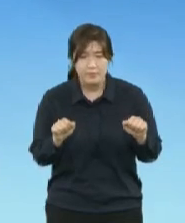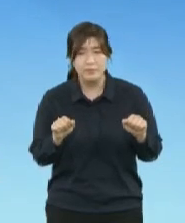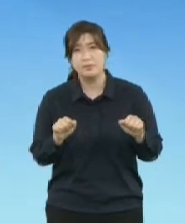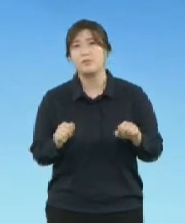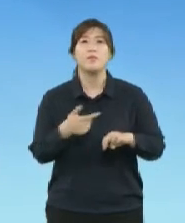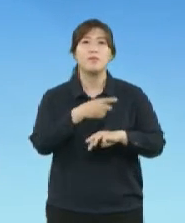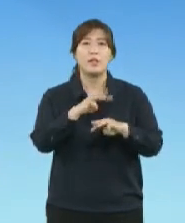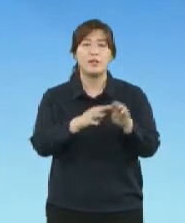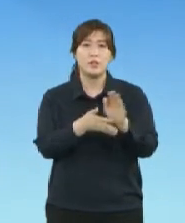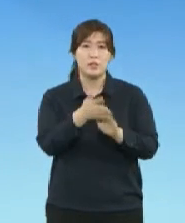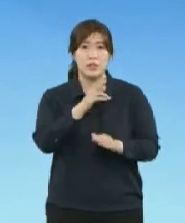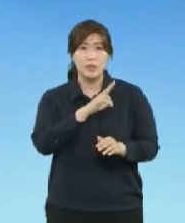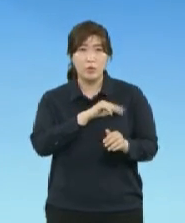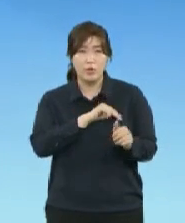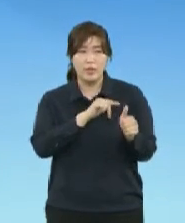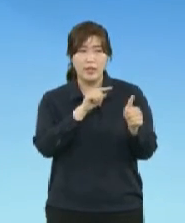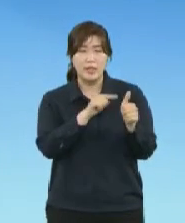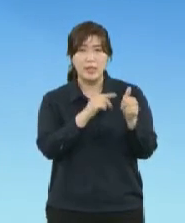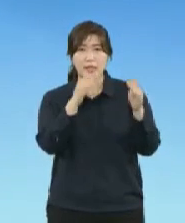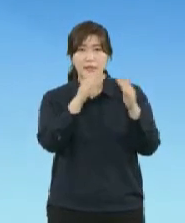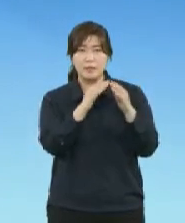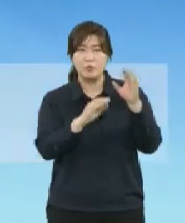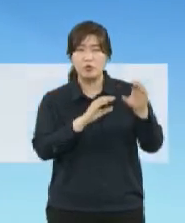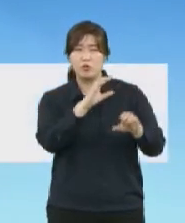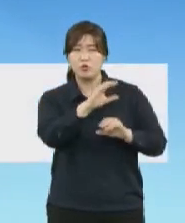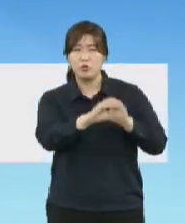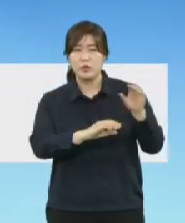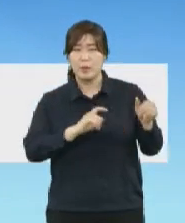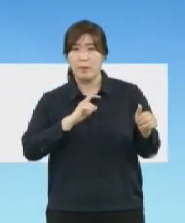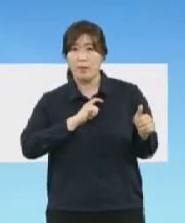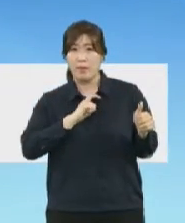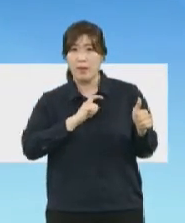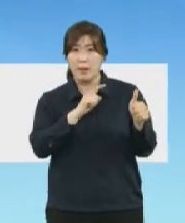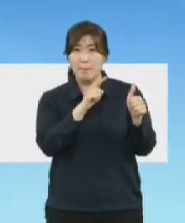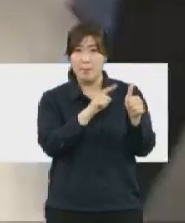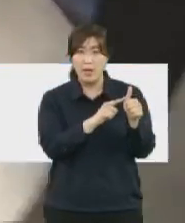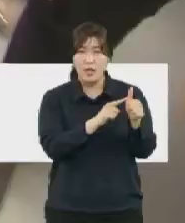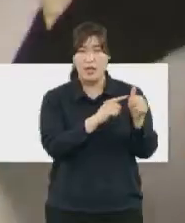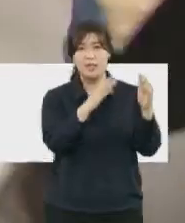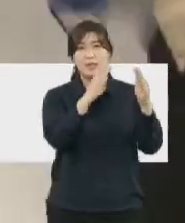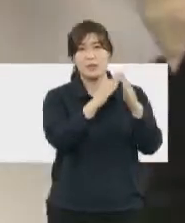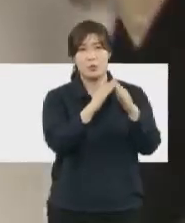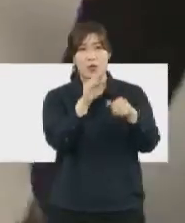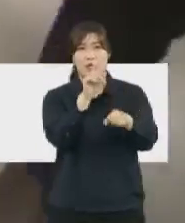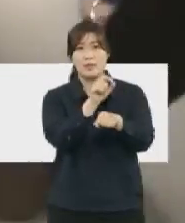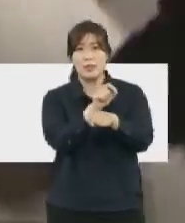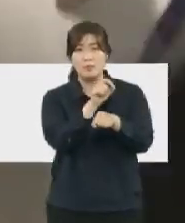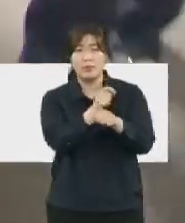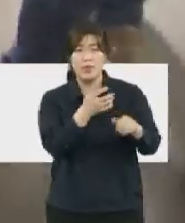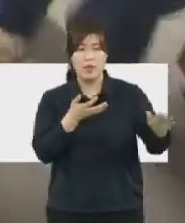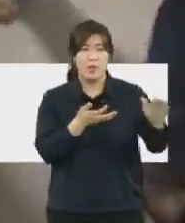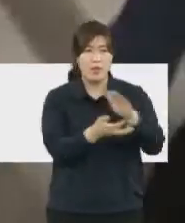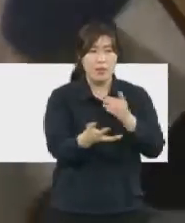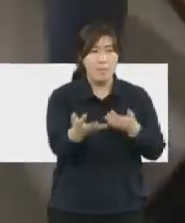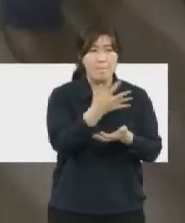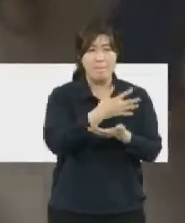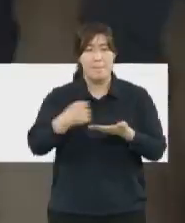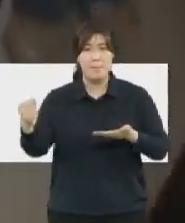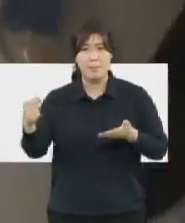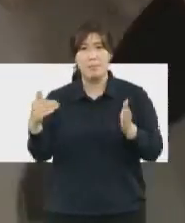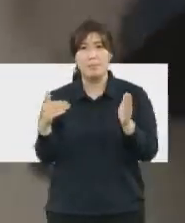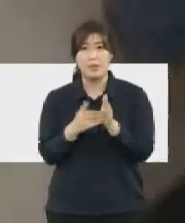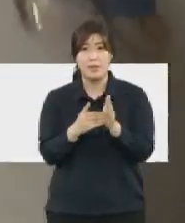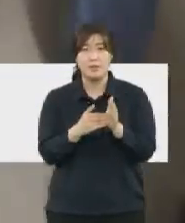대전시 의원 부동산 투기 혐의를 수사하는 경찰이 오늘 대전 시의회 의원 사무실과 자택을 압수수색했습니다